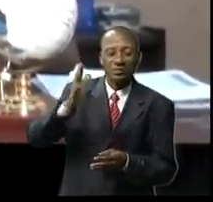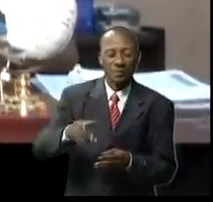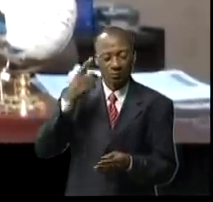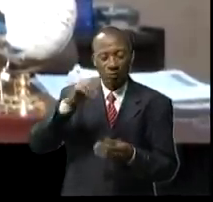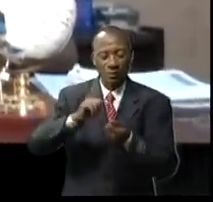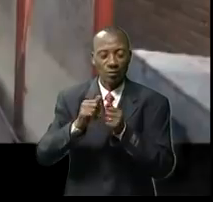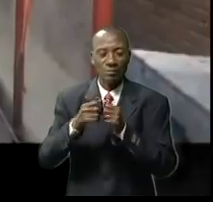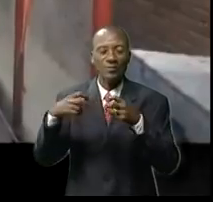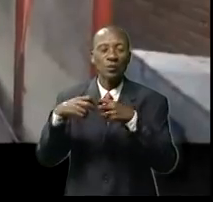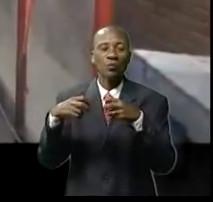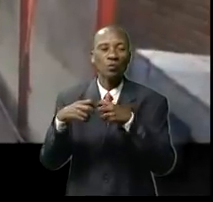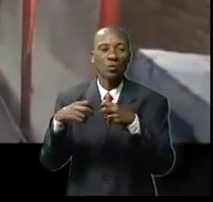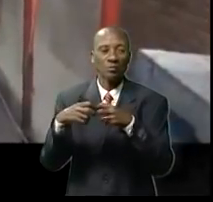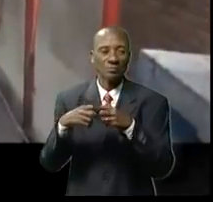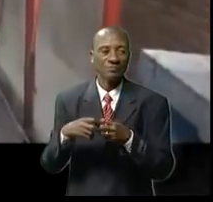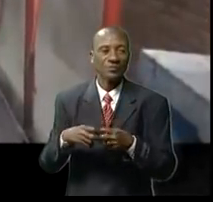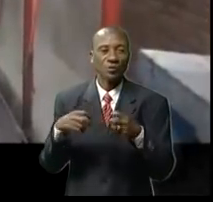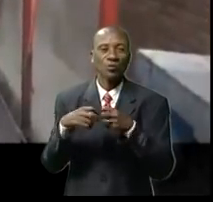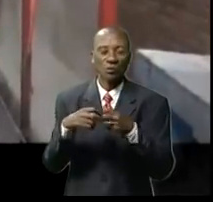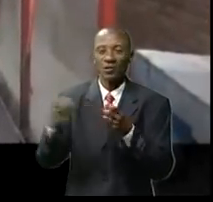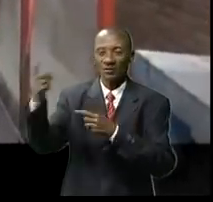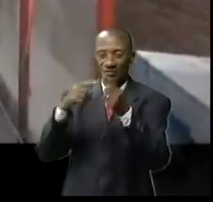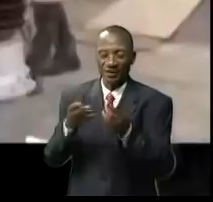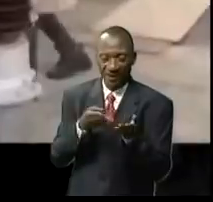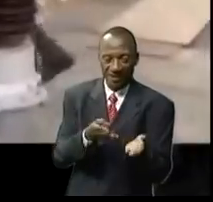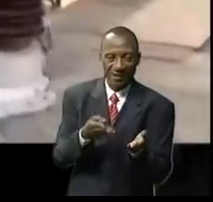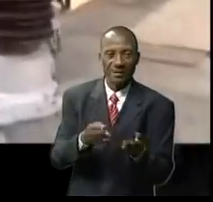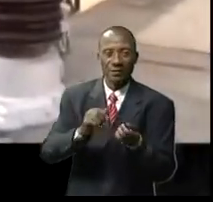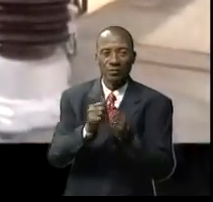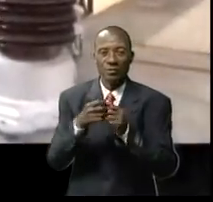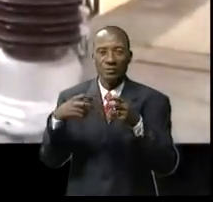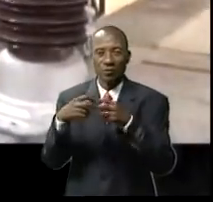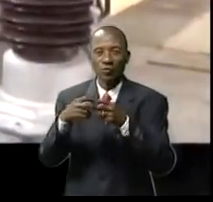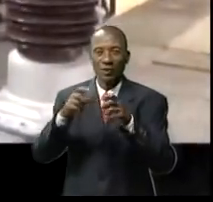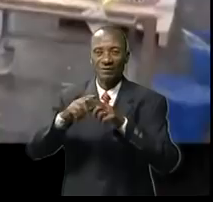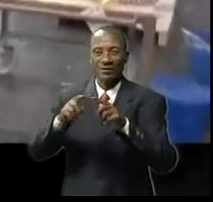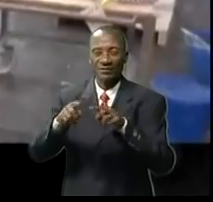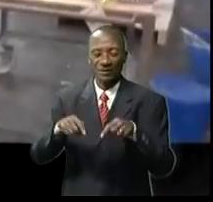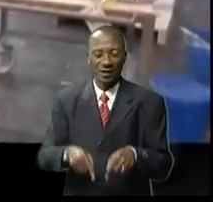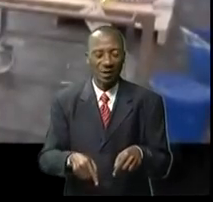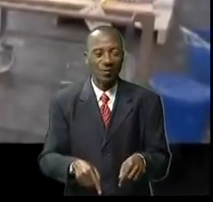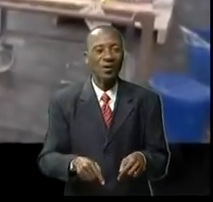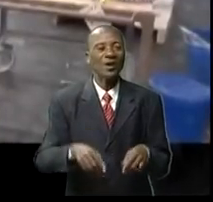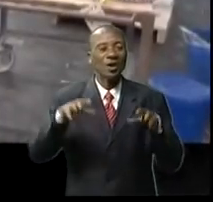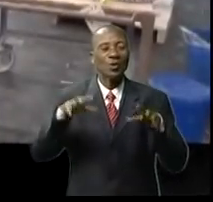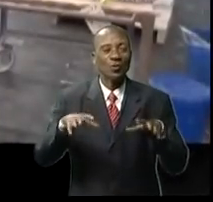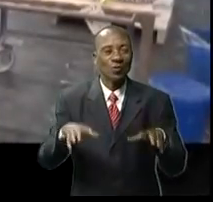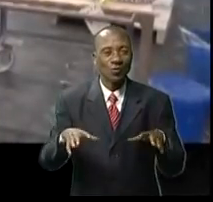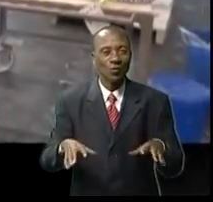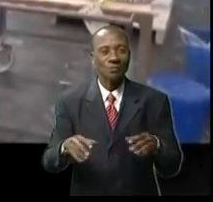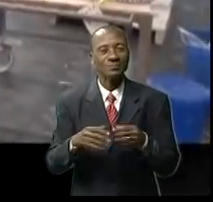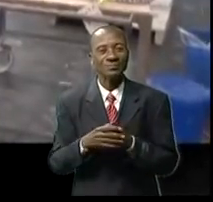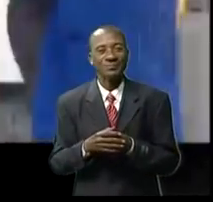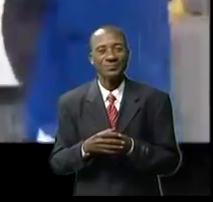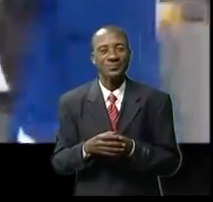l'électricité, désire venir investir en RDC. Cette firme électrique égyptienne travaille en partenariat avec la firme